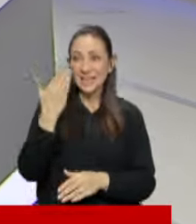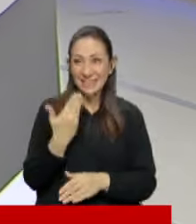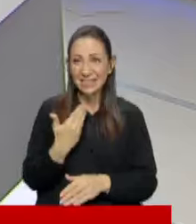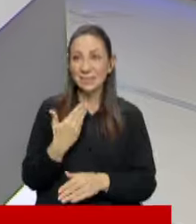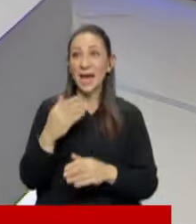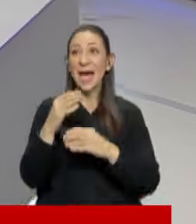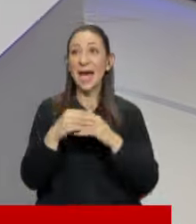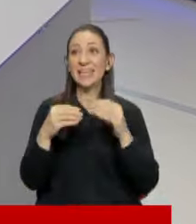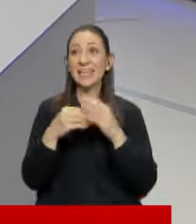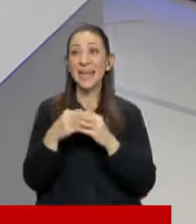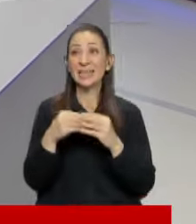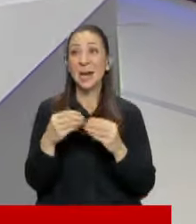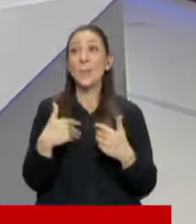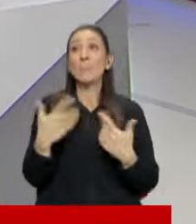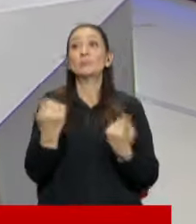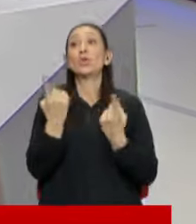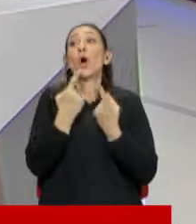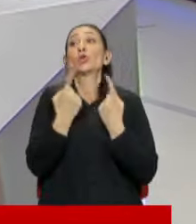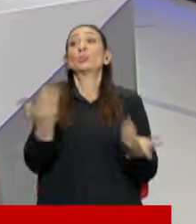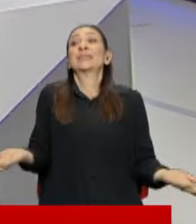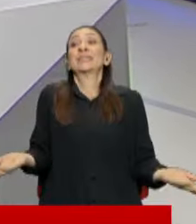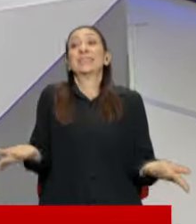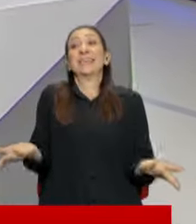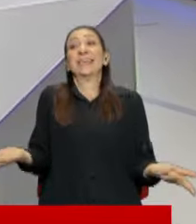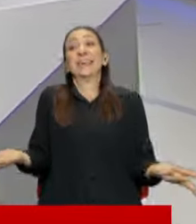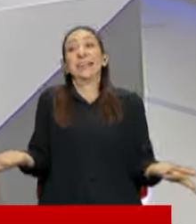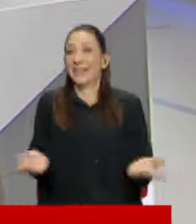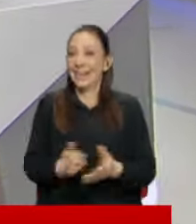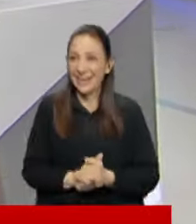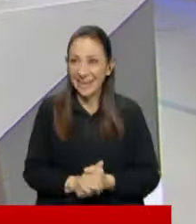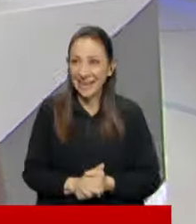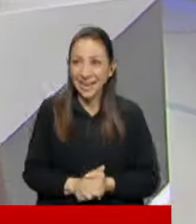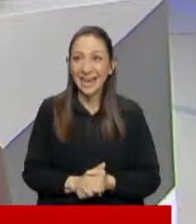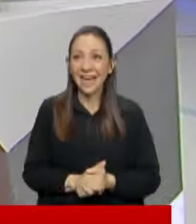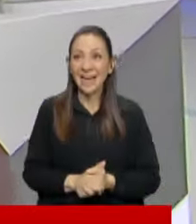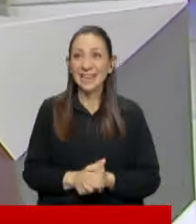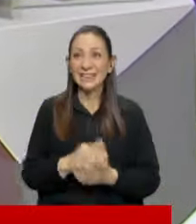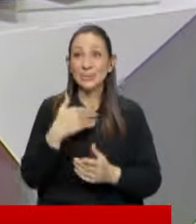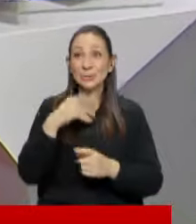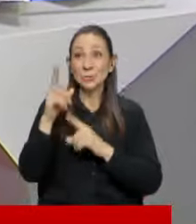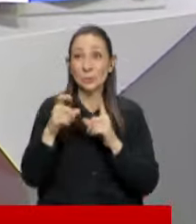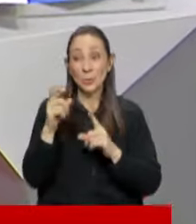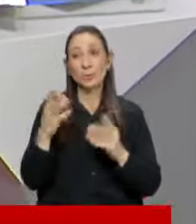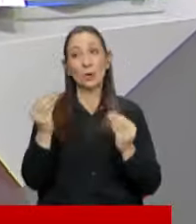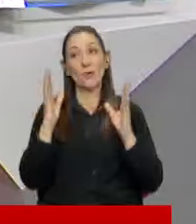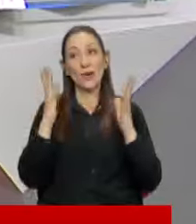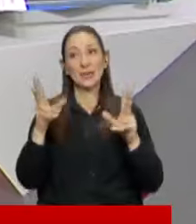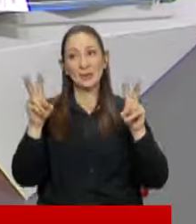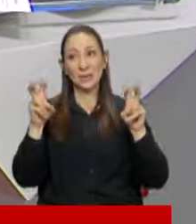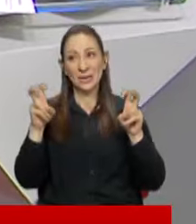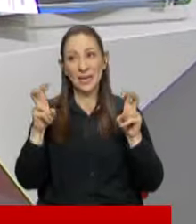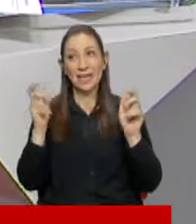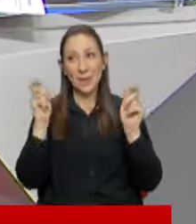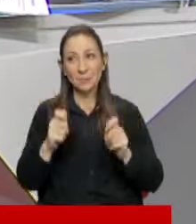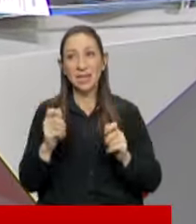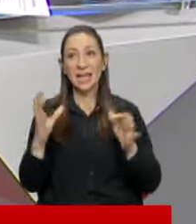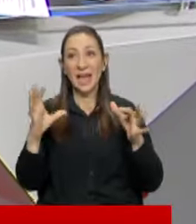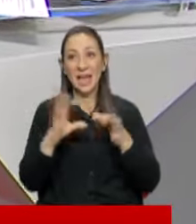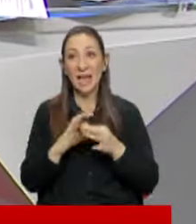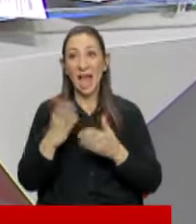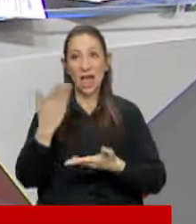izleyicilerimizden, Adanalılardan gelen... Daha bir şey konuşmadık ki. Şimdi yani size sorduğumuzda pek çok konuyla ilgili, daha yapılacaklarla